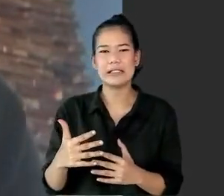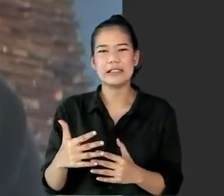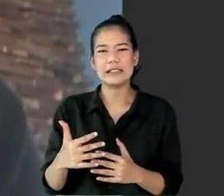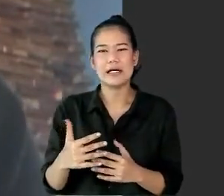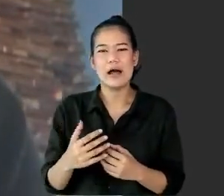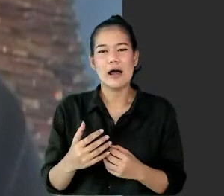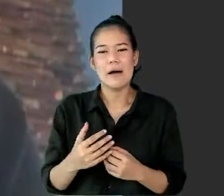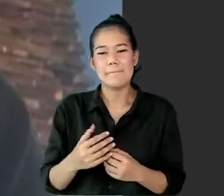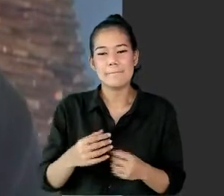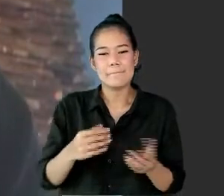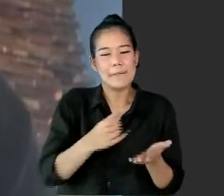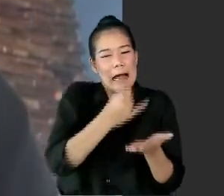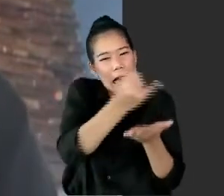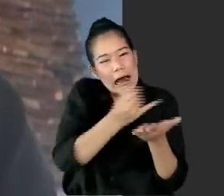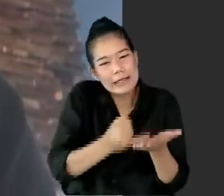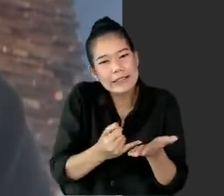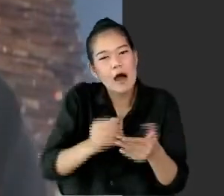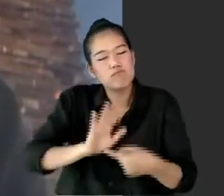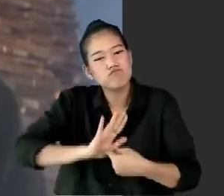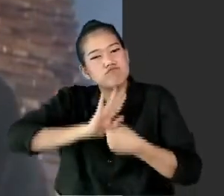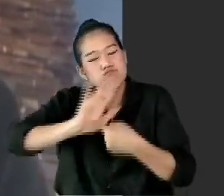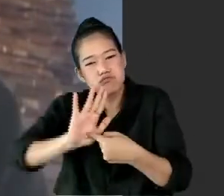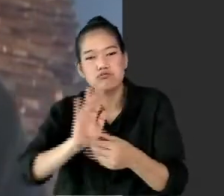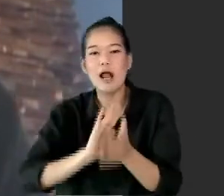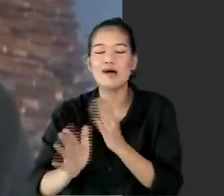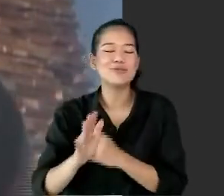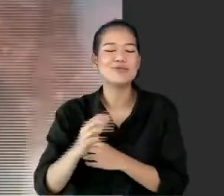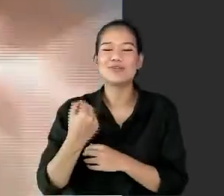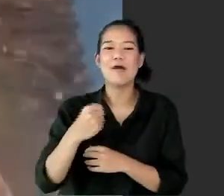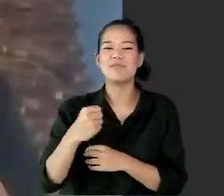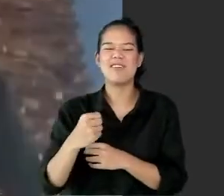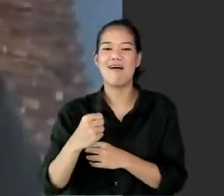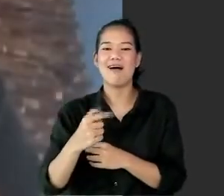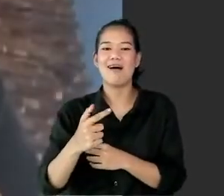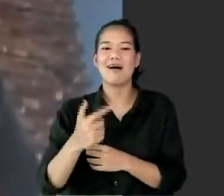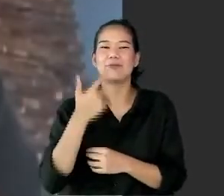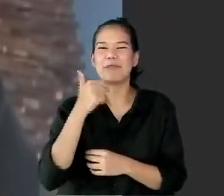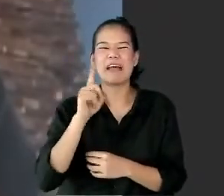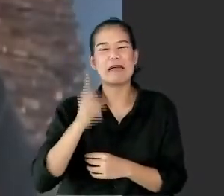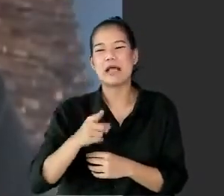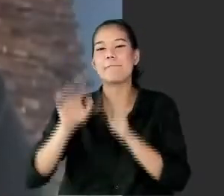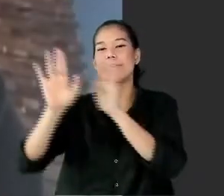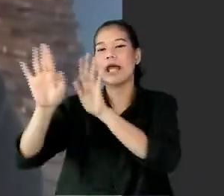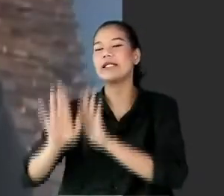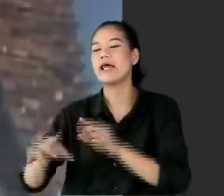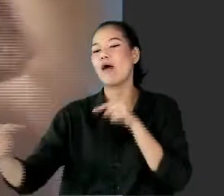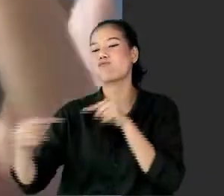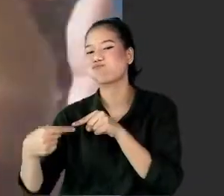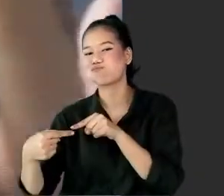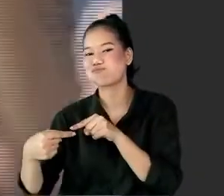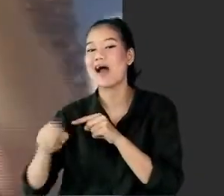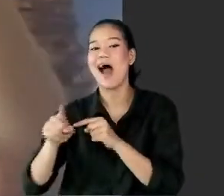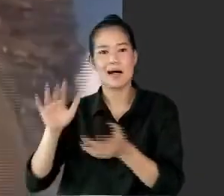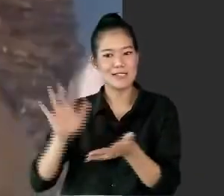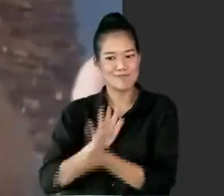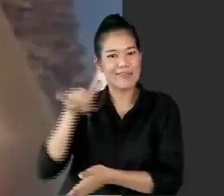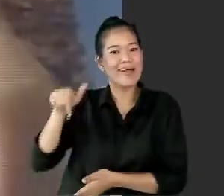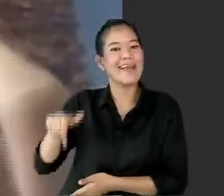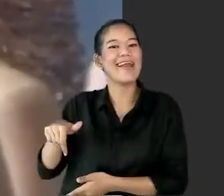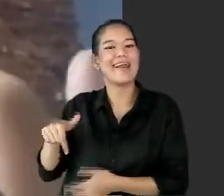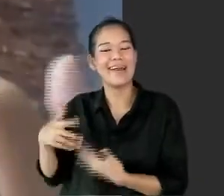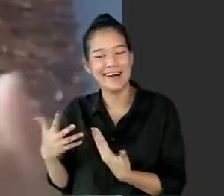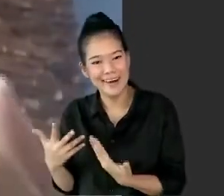Kita enggak bisa menyampaikan langsung karya kita kepada orang lain, hanya melalui apa? Media tertentu yang terbatas. Jadi begitu ada kesempatan seperti